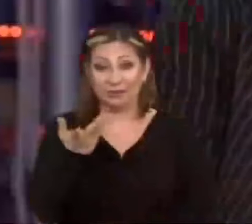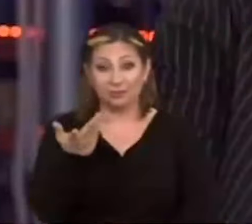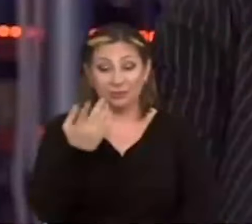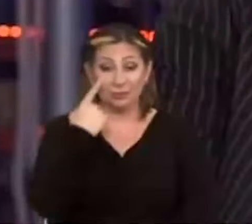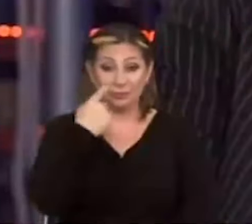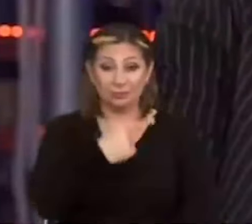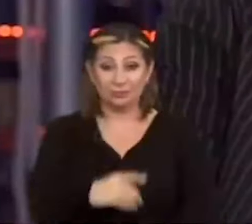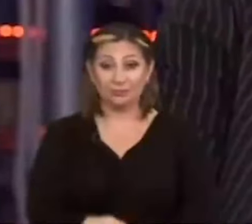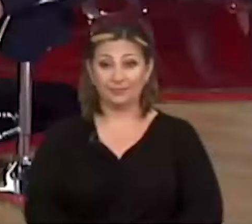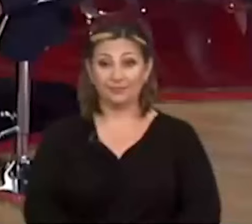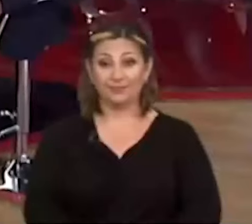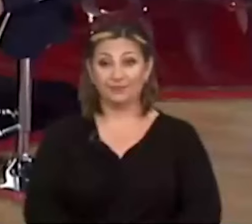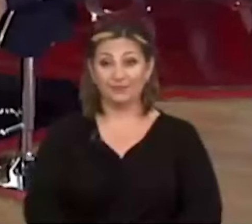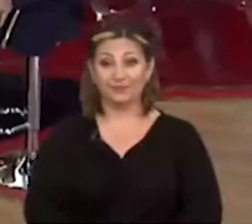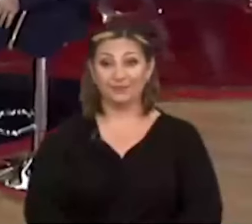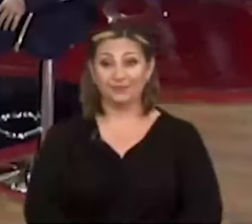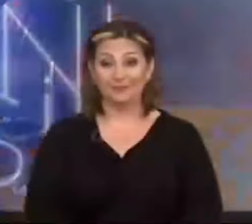mesela? Çok görelim. Merak ettim.